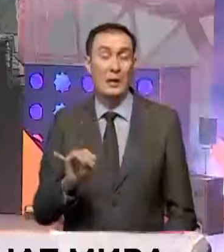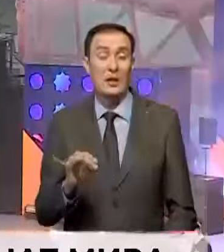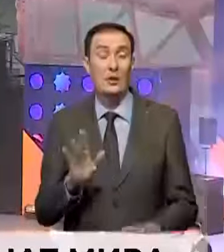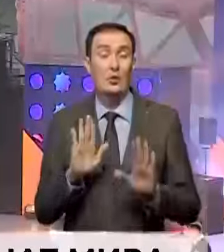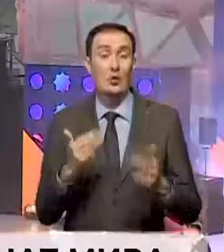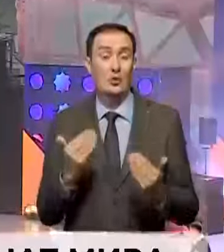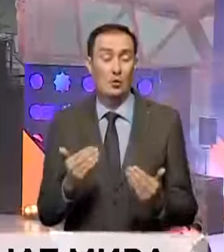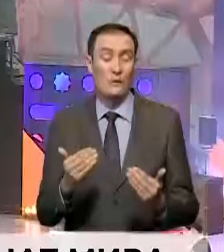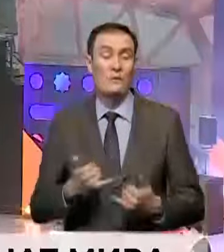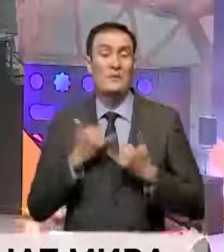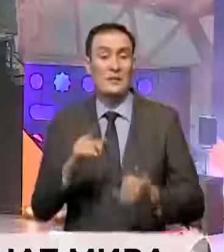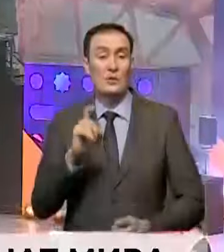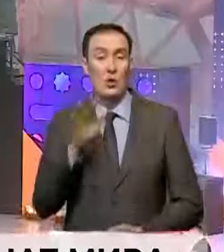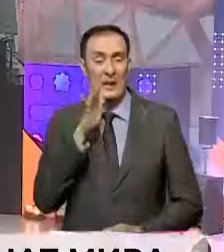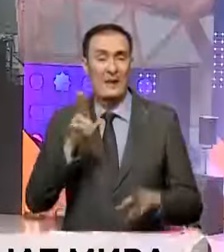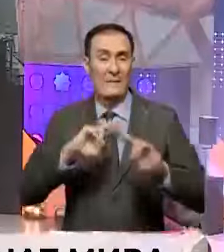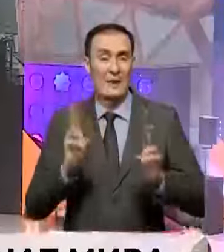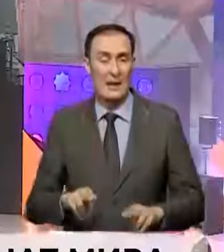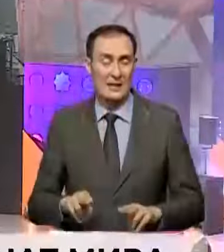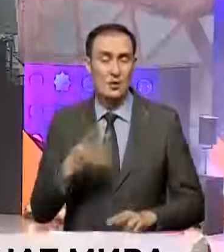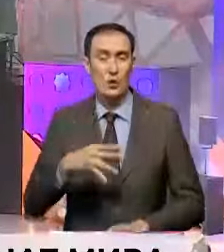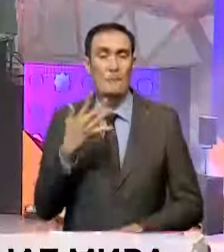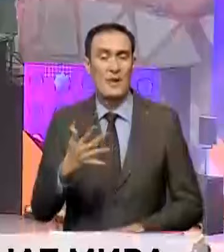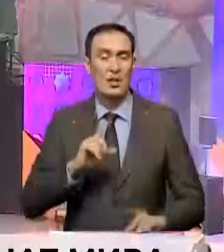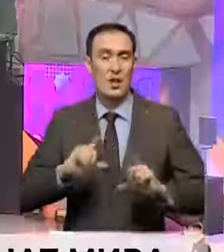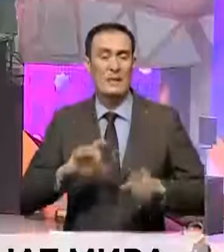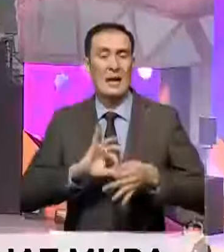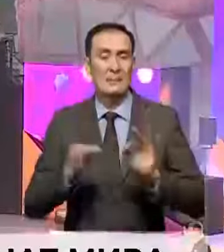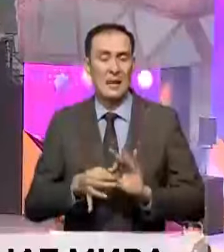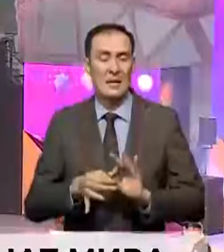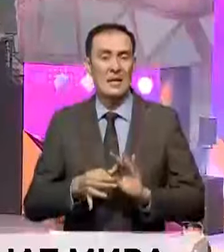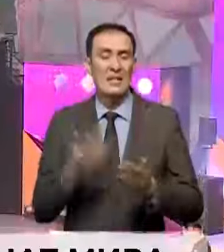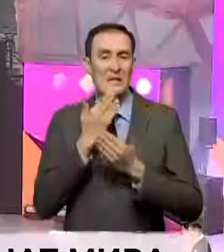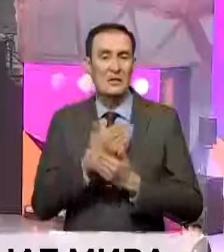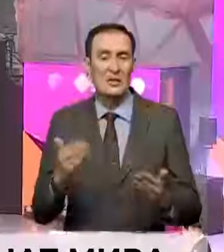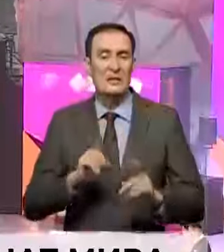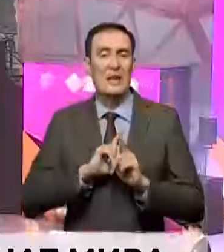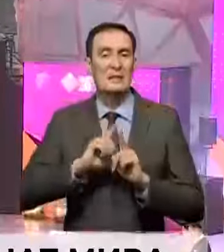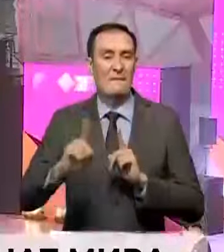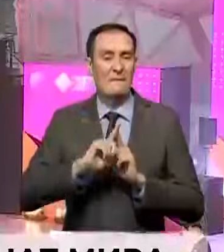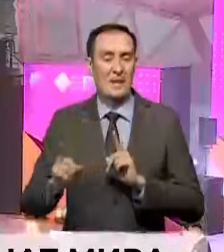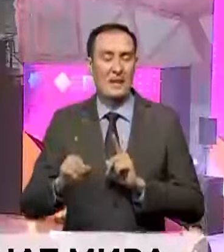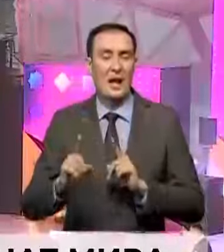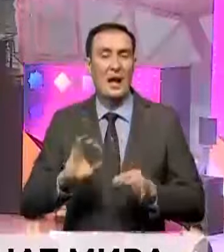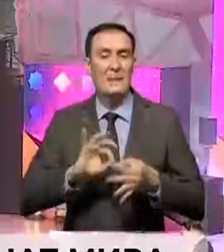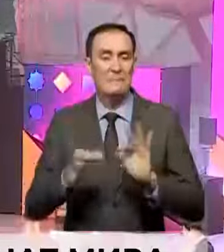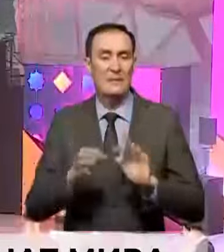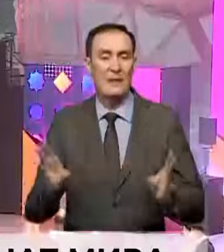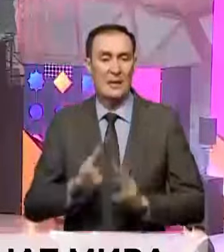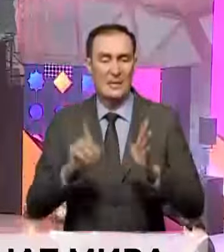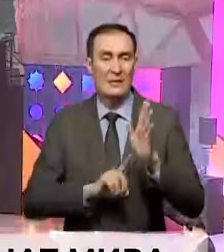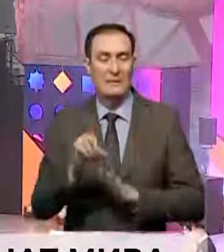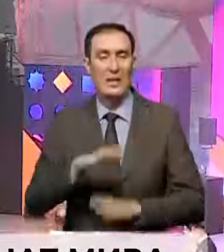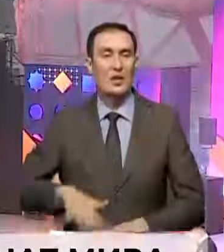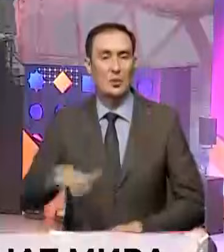только что в честь столетия ФИДЕ и 45-й шахматной олимпиады завершилась эстафета олимпийской огня. Стартовала она